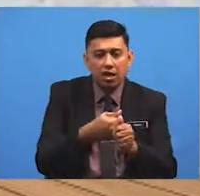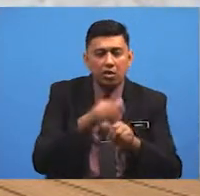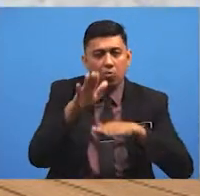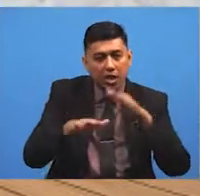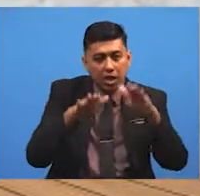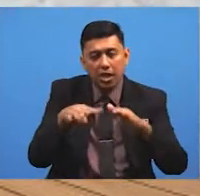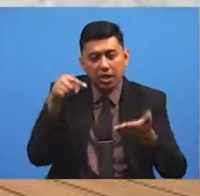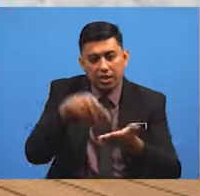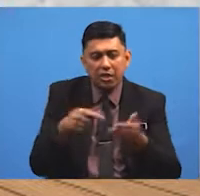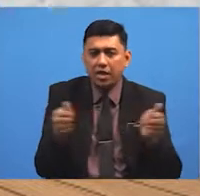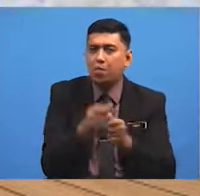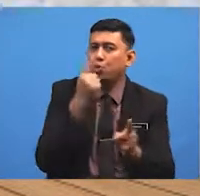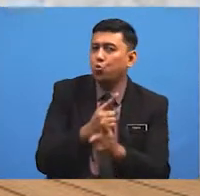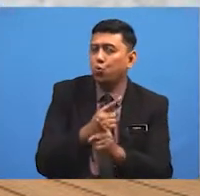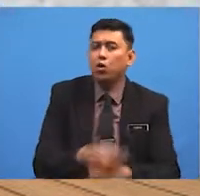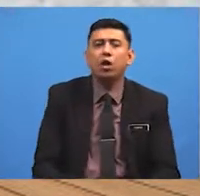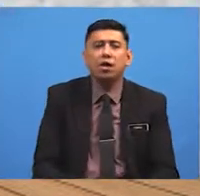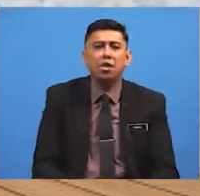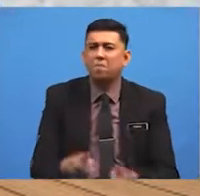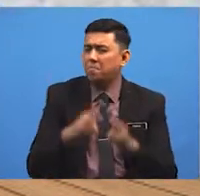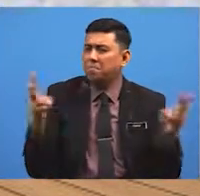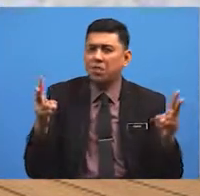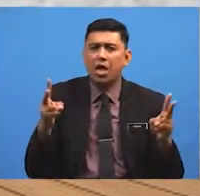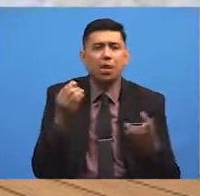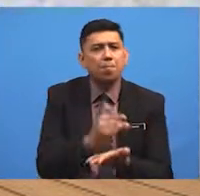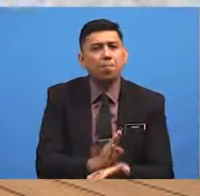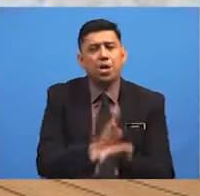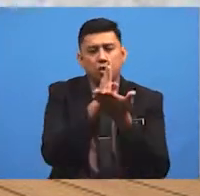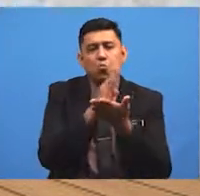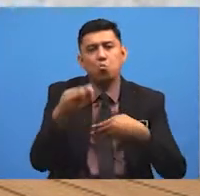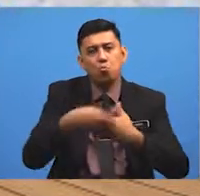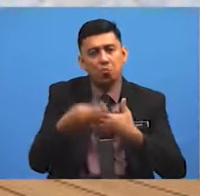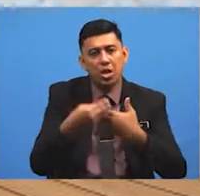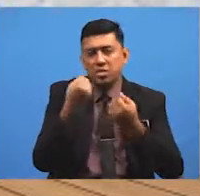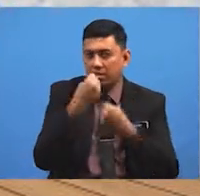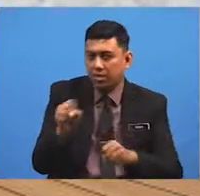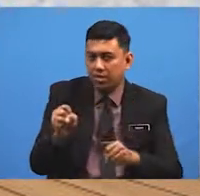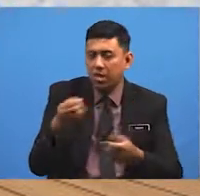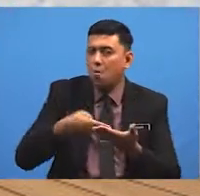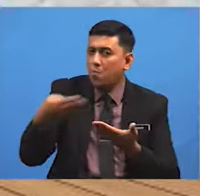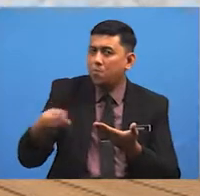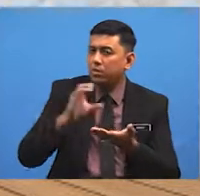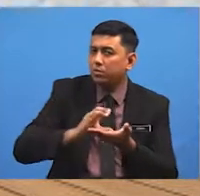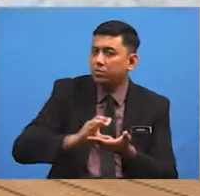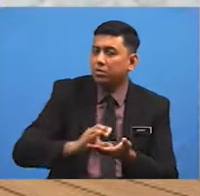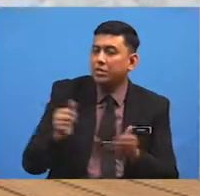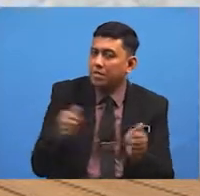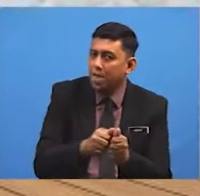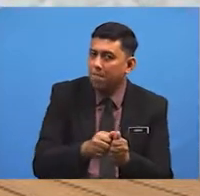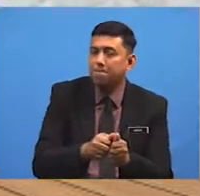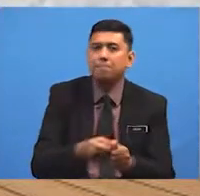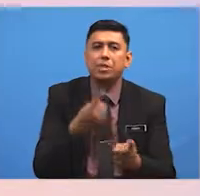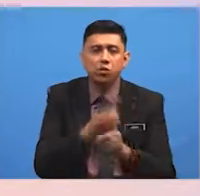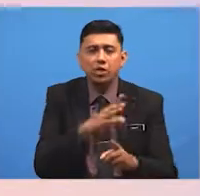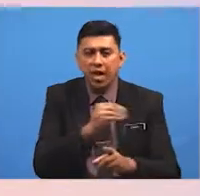ini dengan betul sangat membantu memudahkan mengidekan belanjawan dengan betul